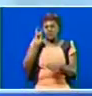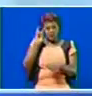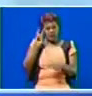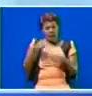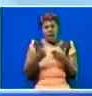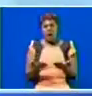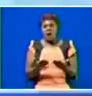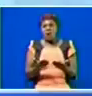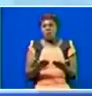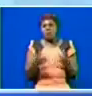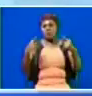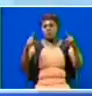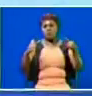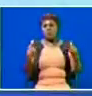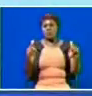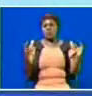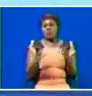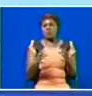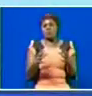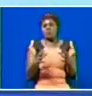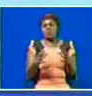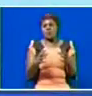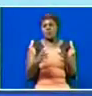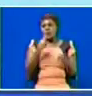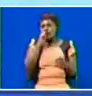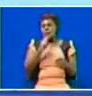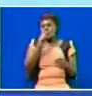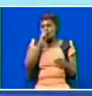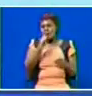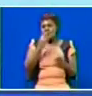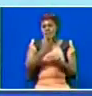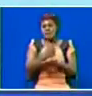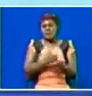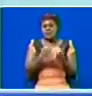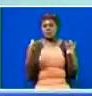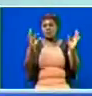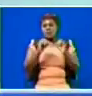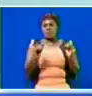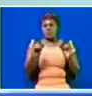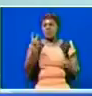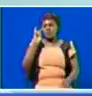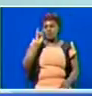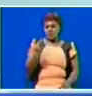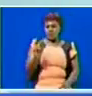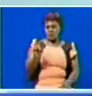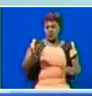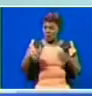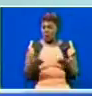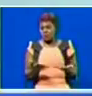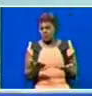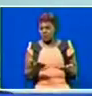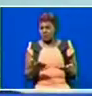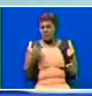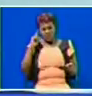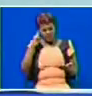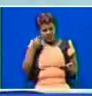wataifikisha huduma ya mfuko wa hifadhi ya jamii kwa kundi kubwa la Watanzania walio katika sekta isiyo rasmi. Tumeonelea hapa kuwa